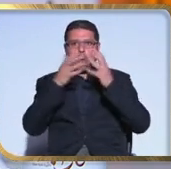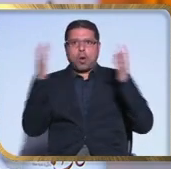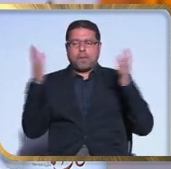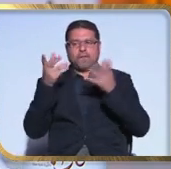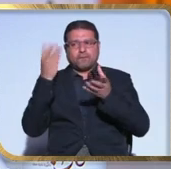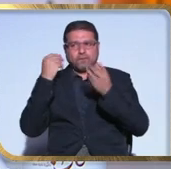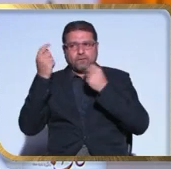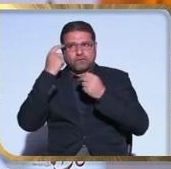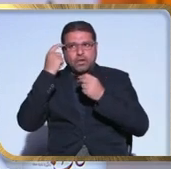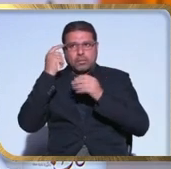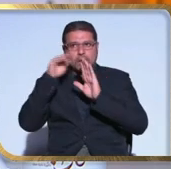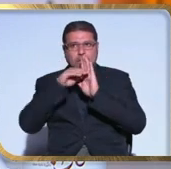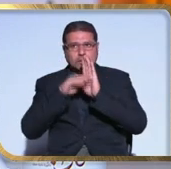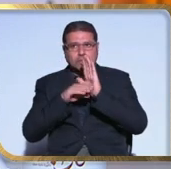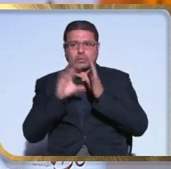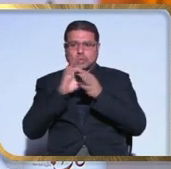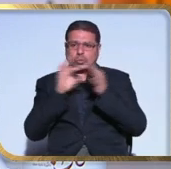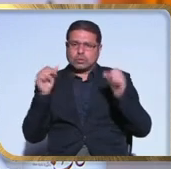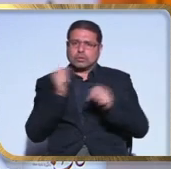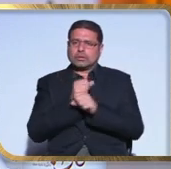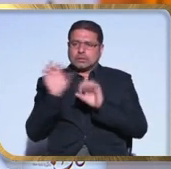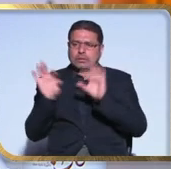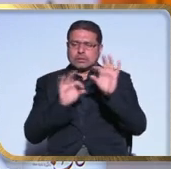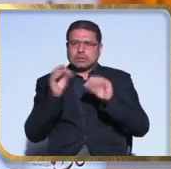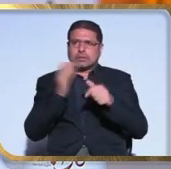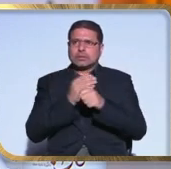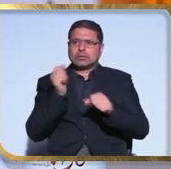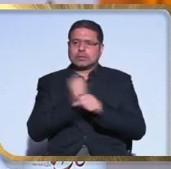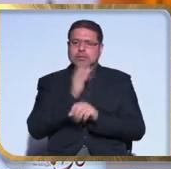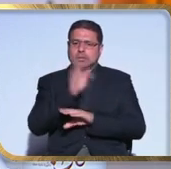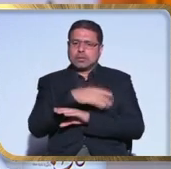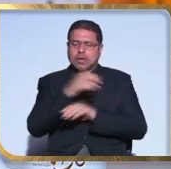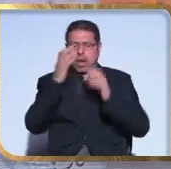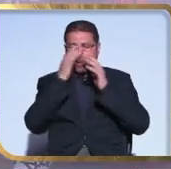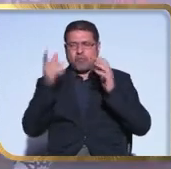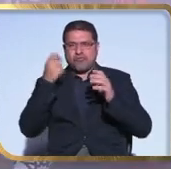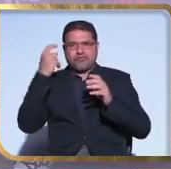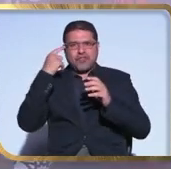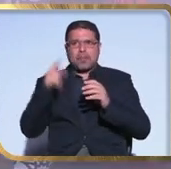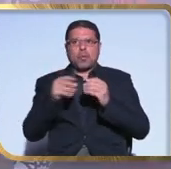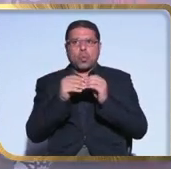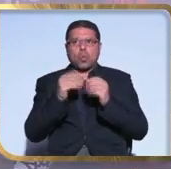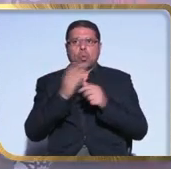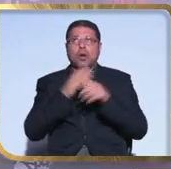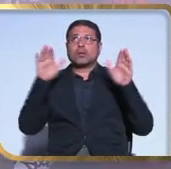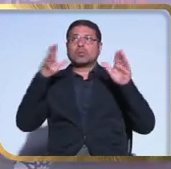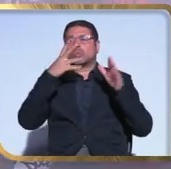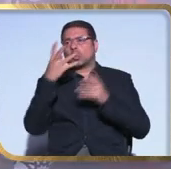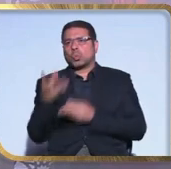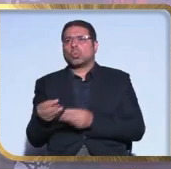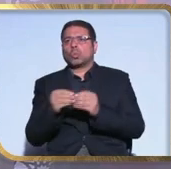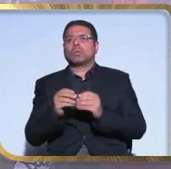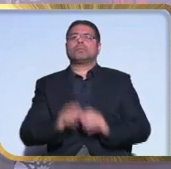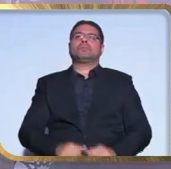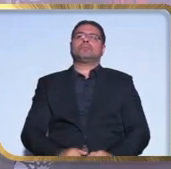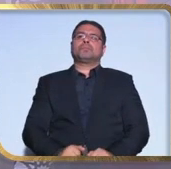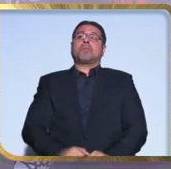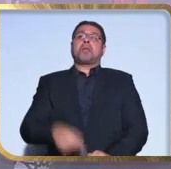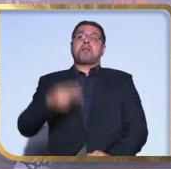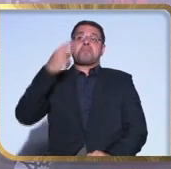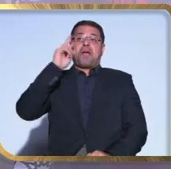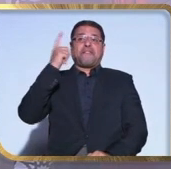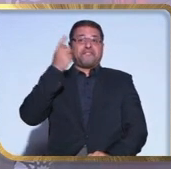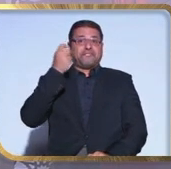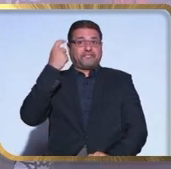بيفهموه بالوسائل وبالادله مناهج علميه عشان يفهموا هذا الوحي الشريف فمما فهم